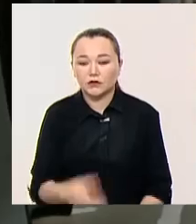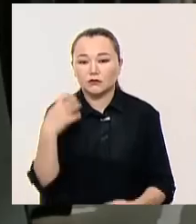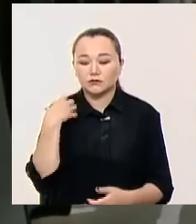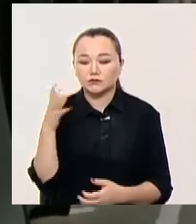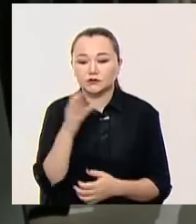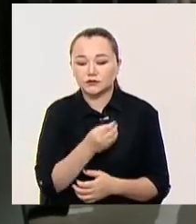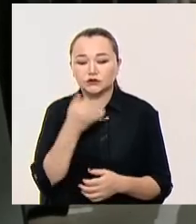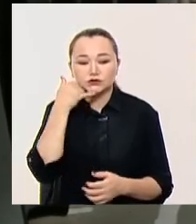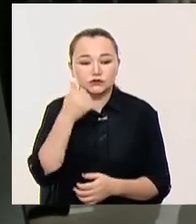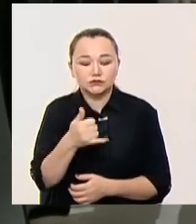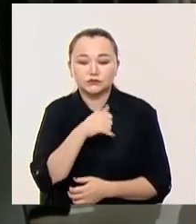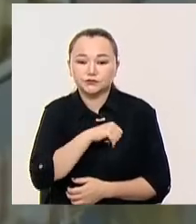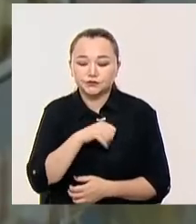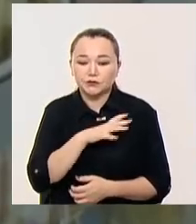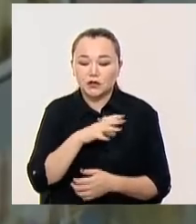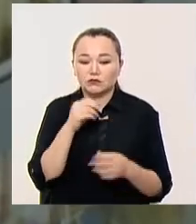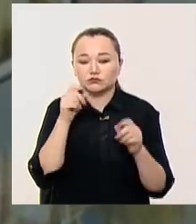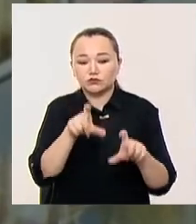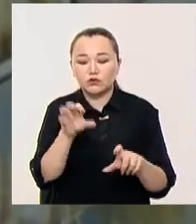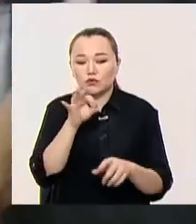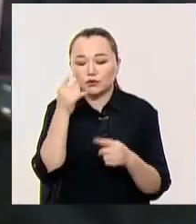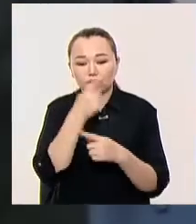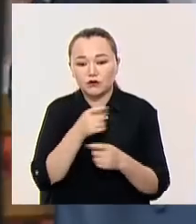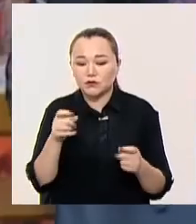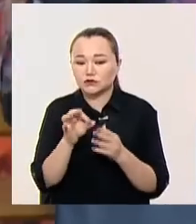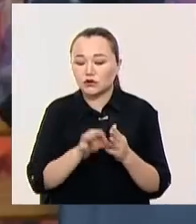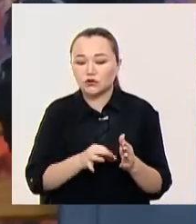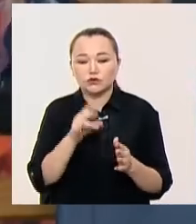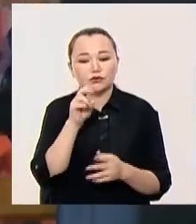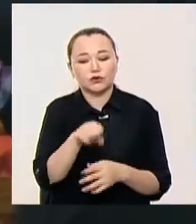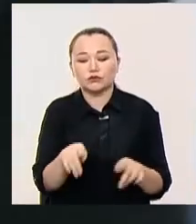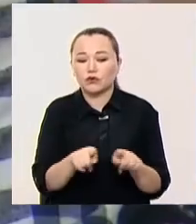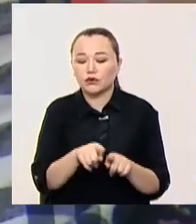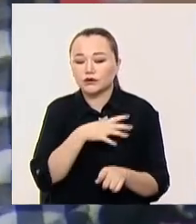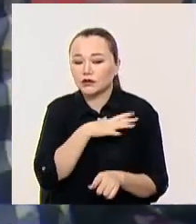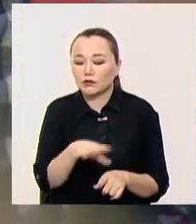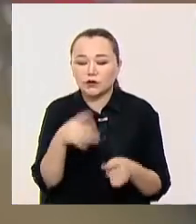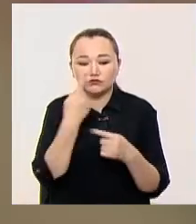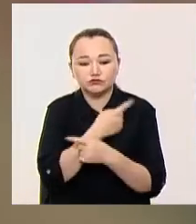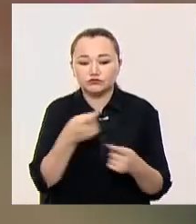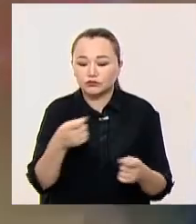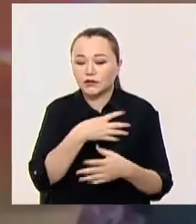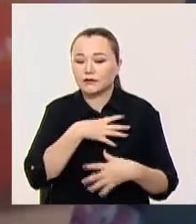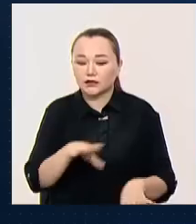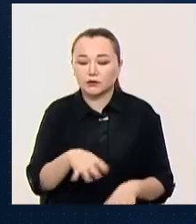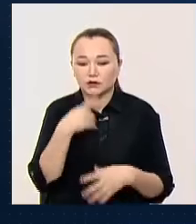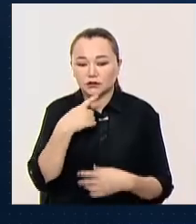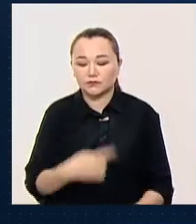Башылардың біріне қоңырау шалғанымызда бағаны көтеру туралы ақпаратты бірден жоққа шығарды айтуынша ешқандай хабарландыру болмаған.